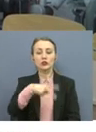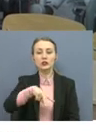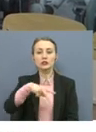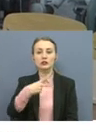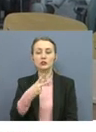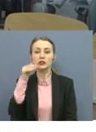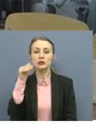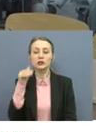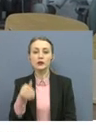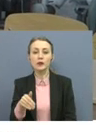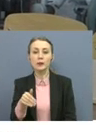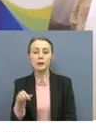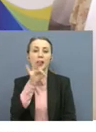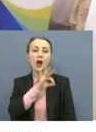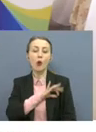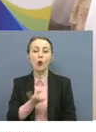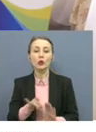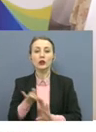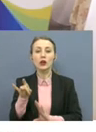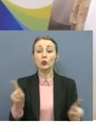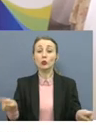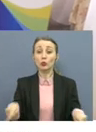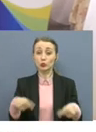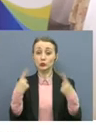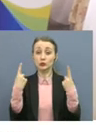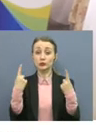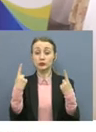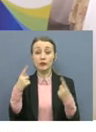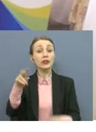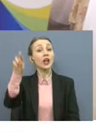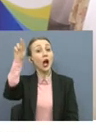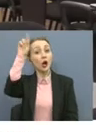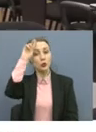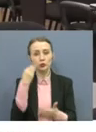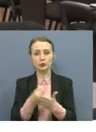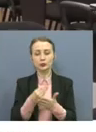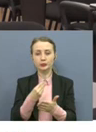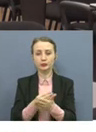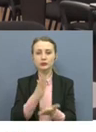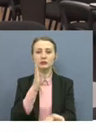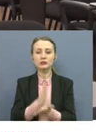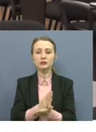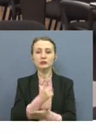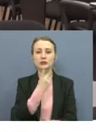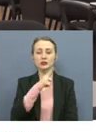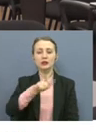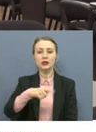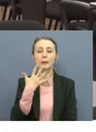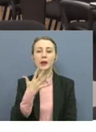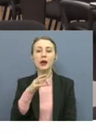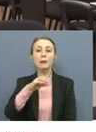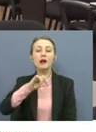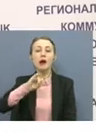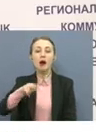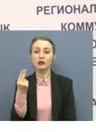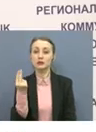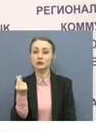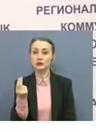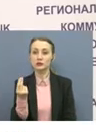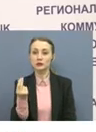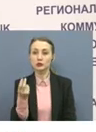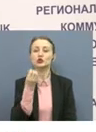228 миллион теңге игерілді. Нәтижесінде өңірдің бюджет кірісі 15%-ға артып отыр. Астрахан облыс аумағындағы ауыл ел